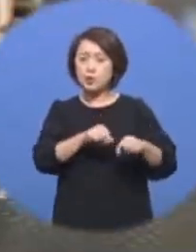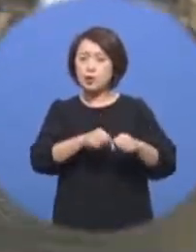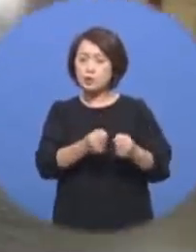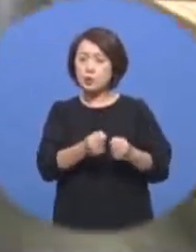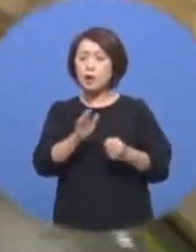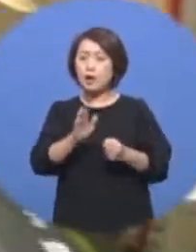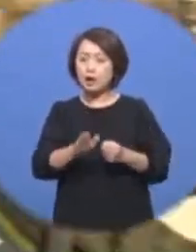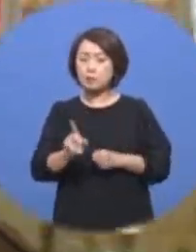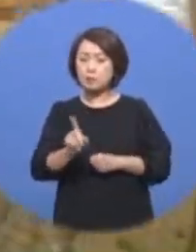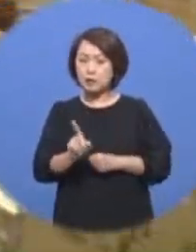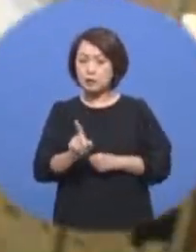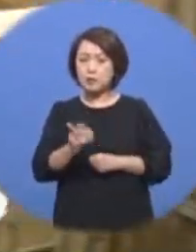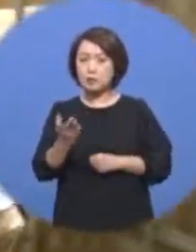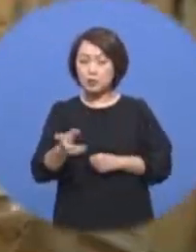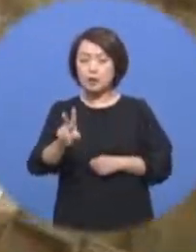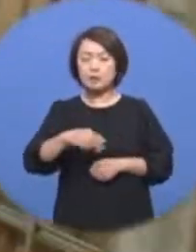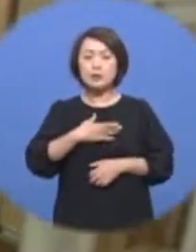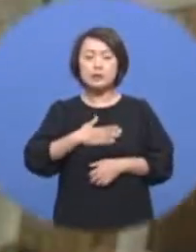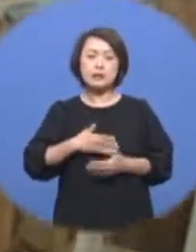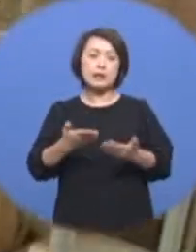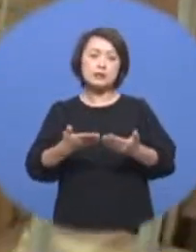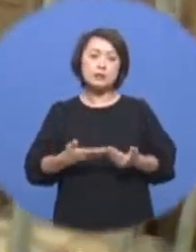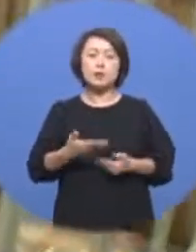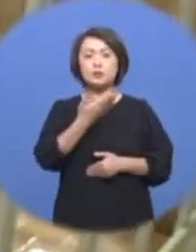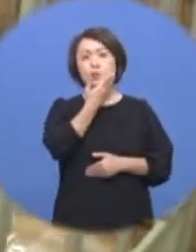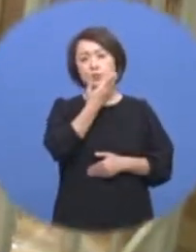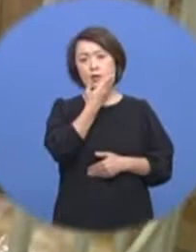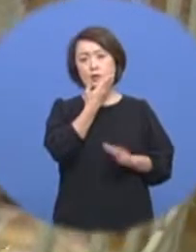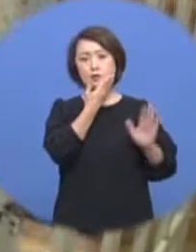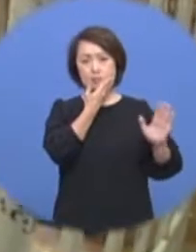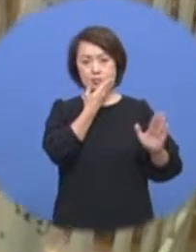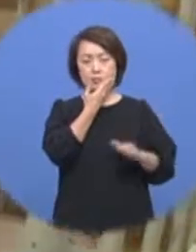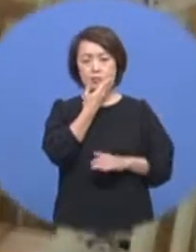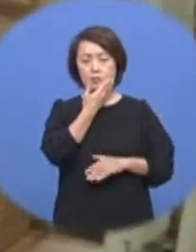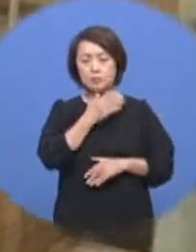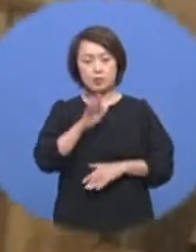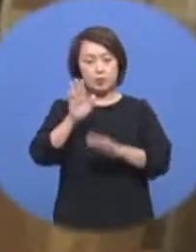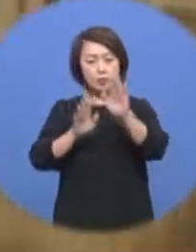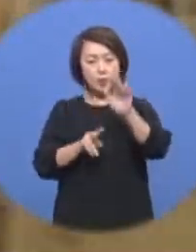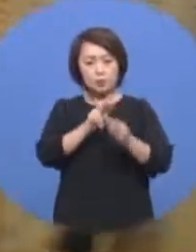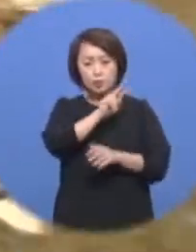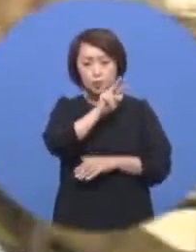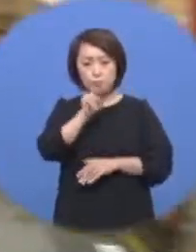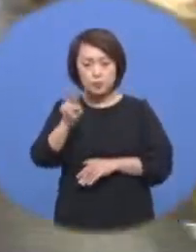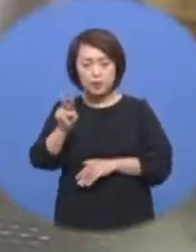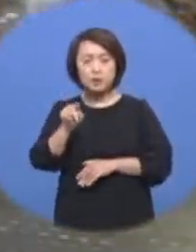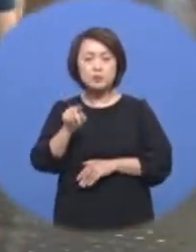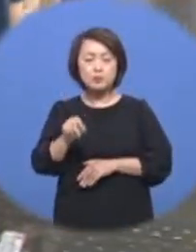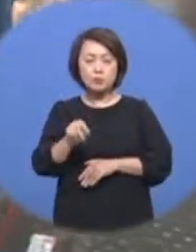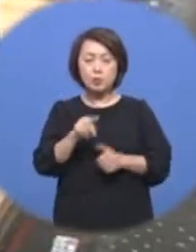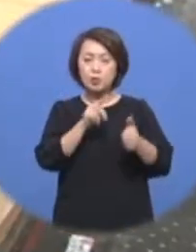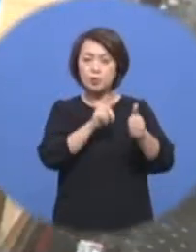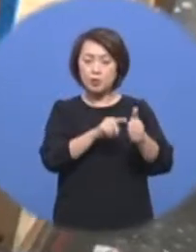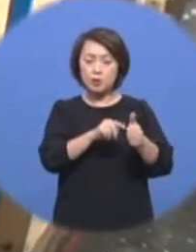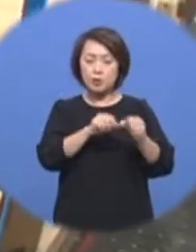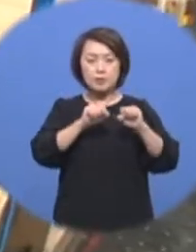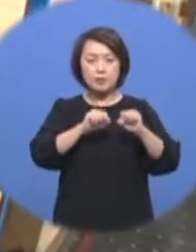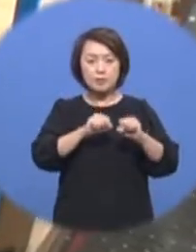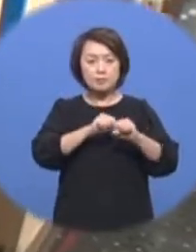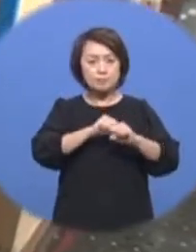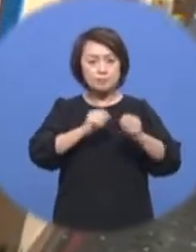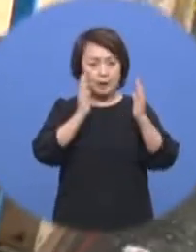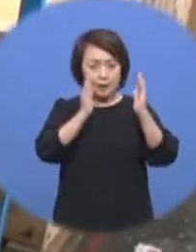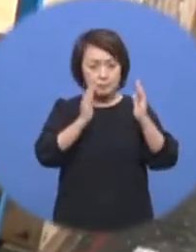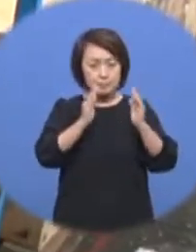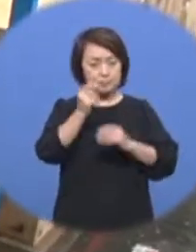害があるかを理解してもらうことも大切だと思います。で、見ているとですね、すごくやりがいがあるように感じられ